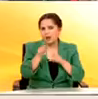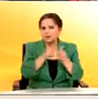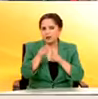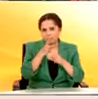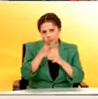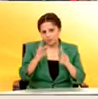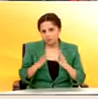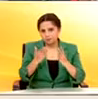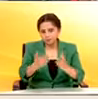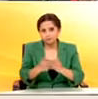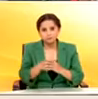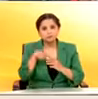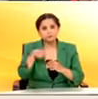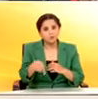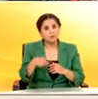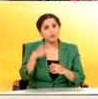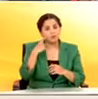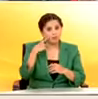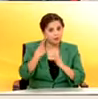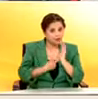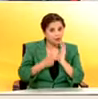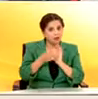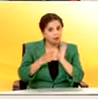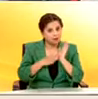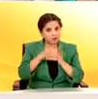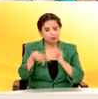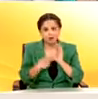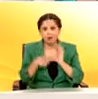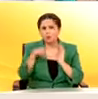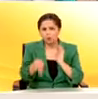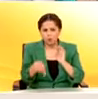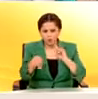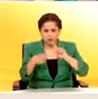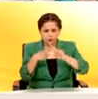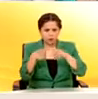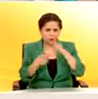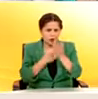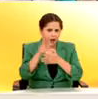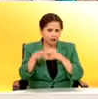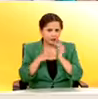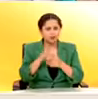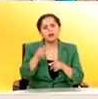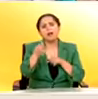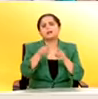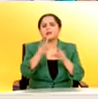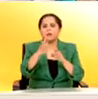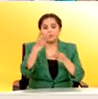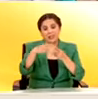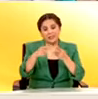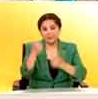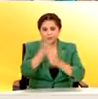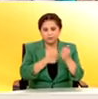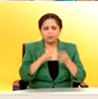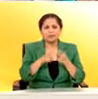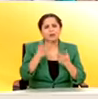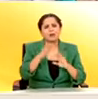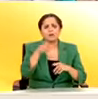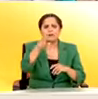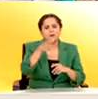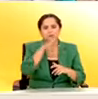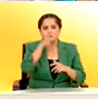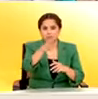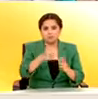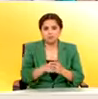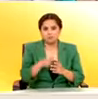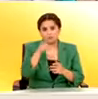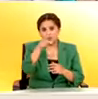है आयरमैन ट्रायथलॉन। आप कल्पना करिए, यदि आपको यह बताया जाए